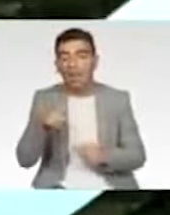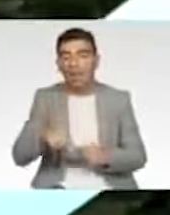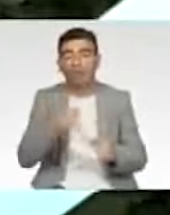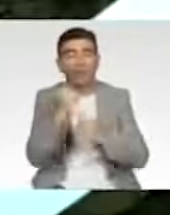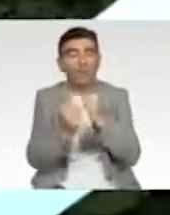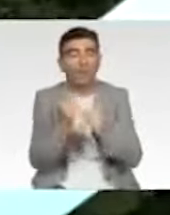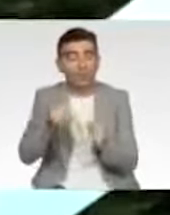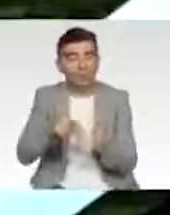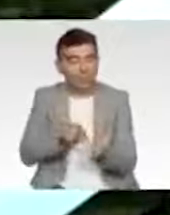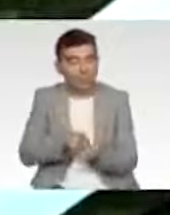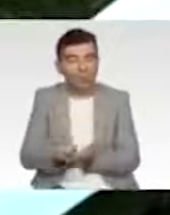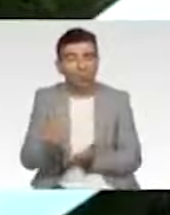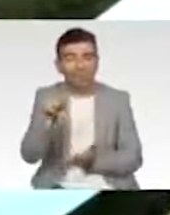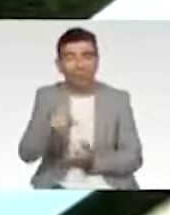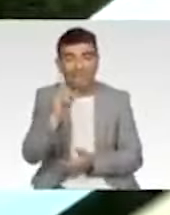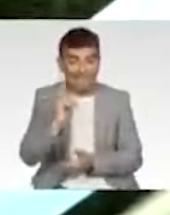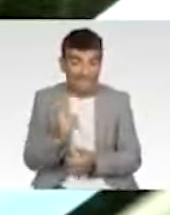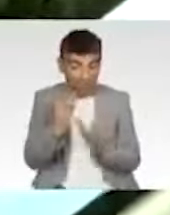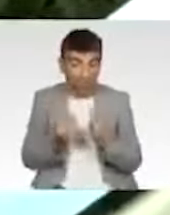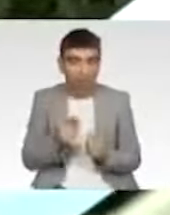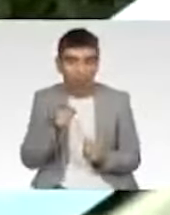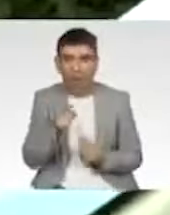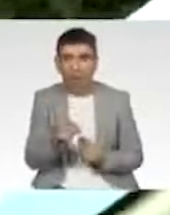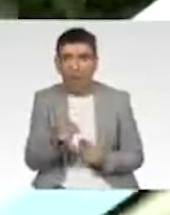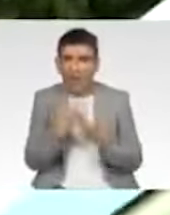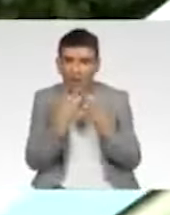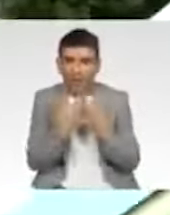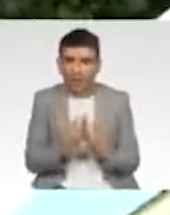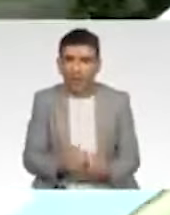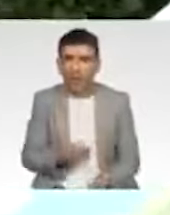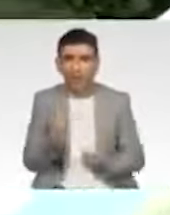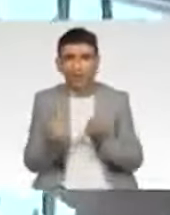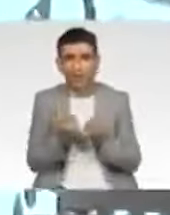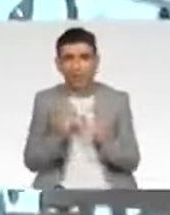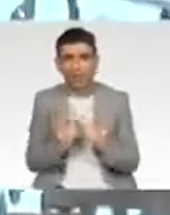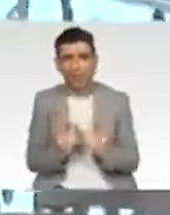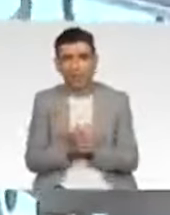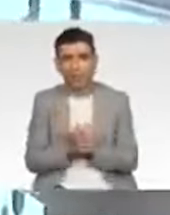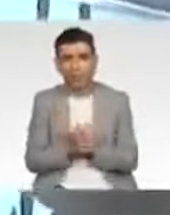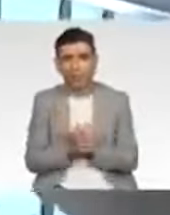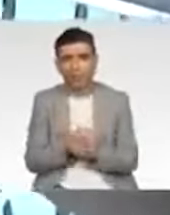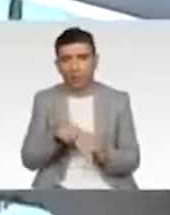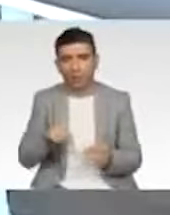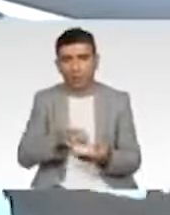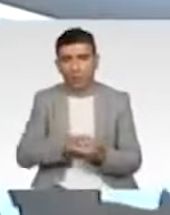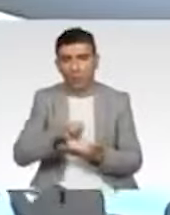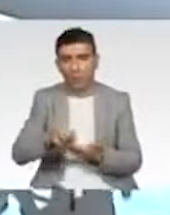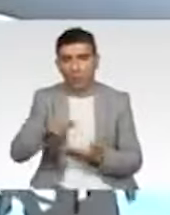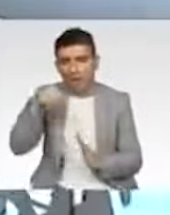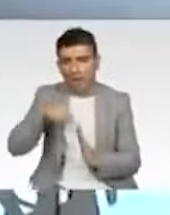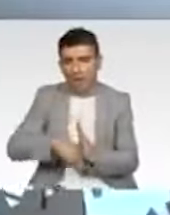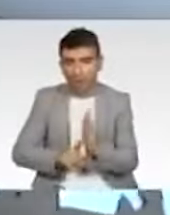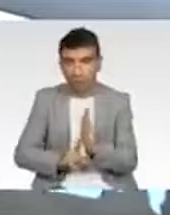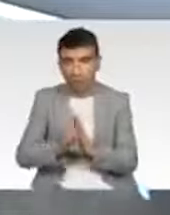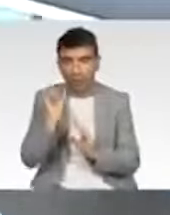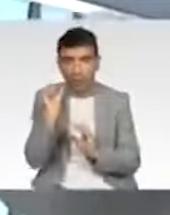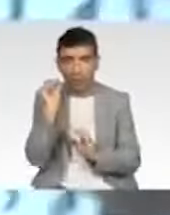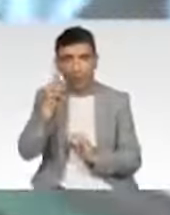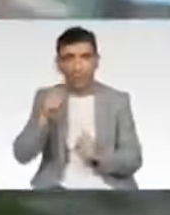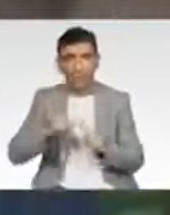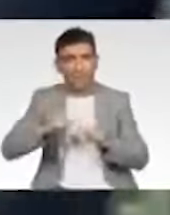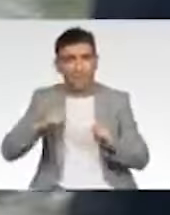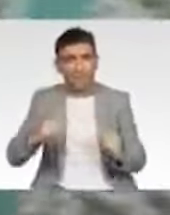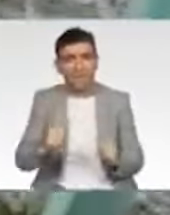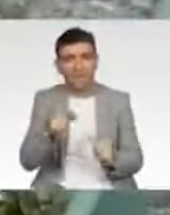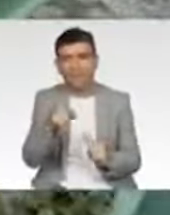fabrikadaki yolculuğumuza ilk olarak soldurma işlemiyle başlıyoruz. Bu bölüme aşağıdan yukarı gönderdiğimiz bantlarla